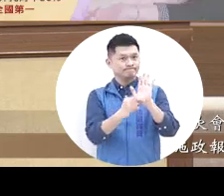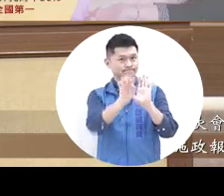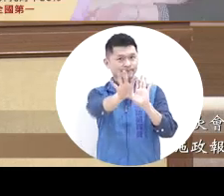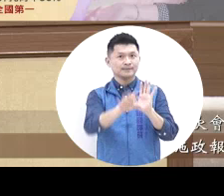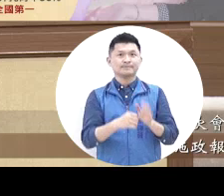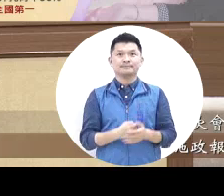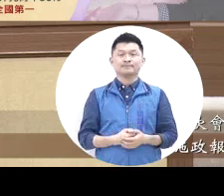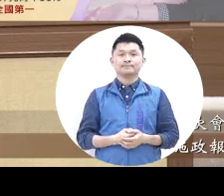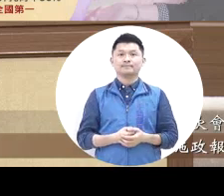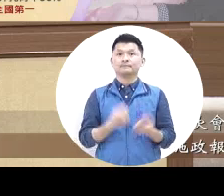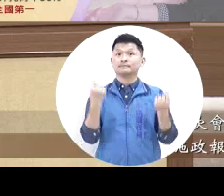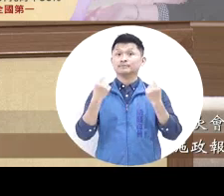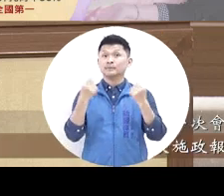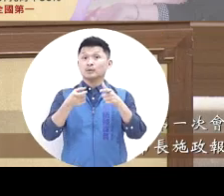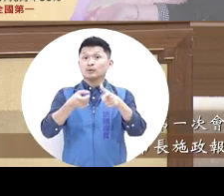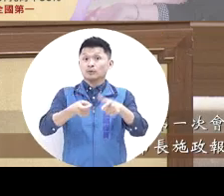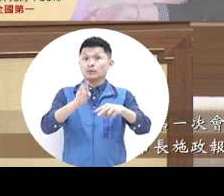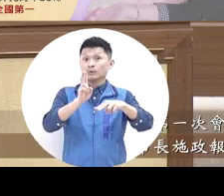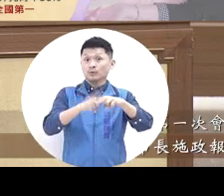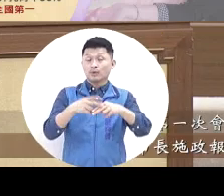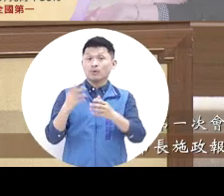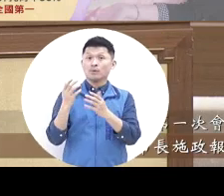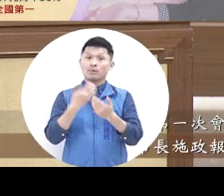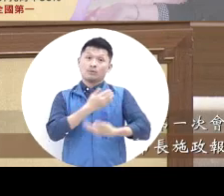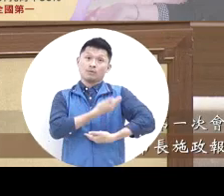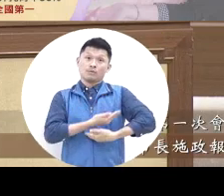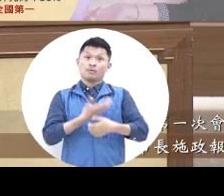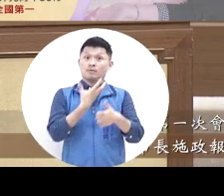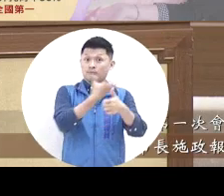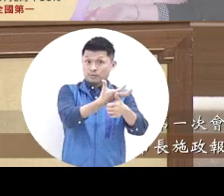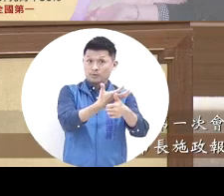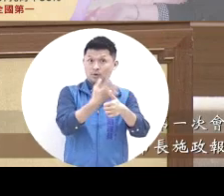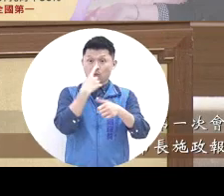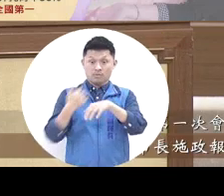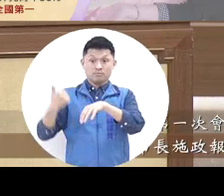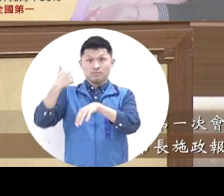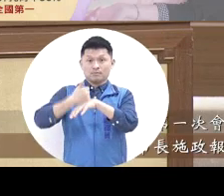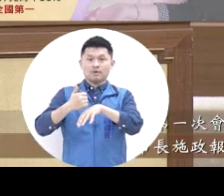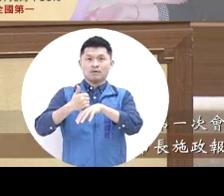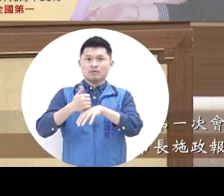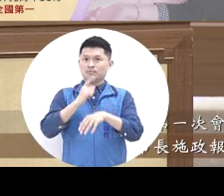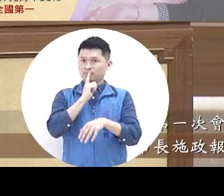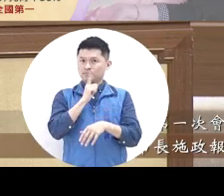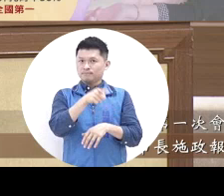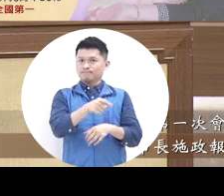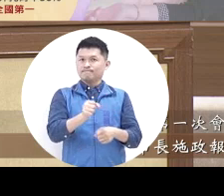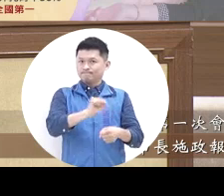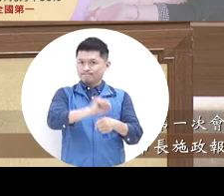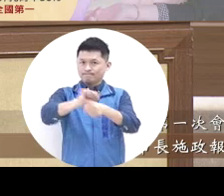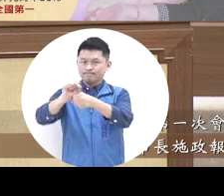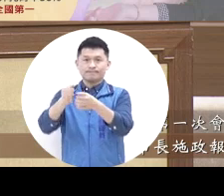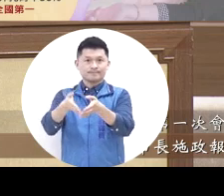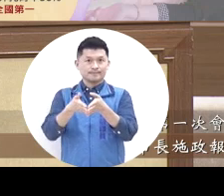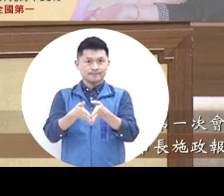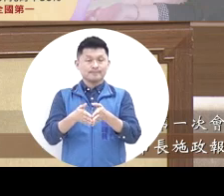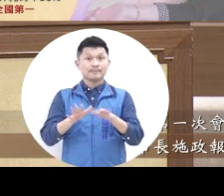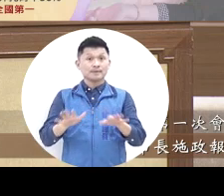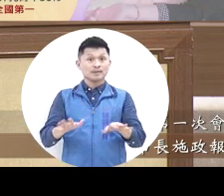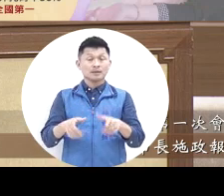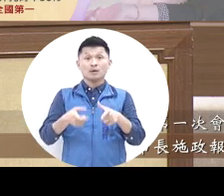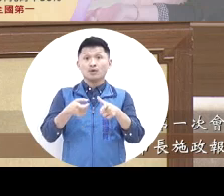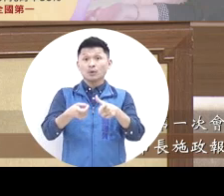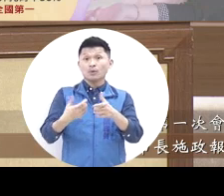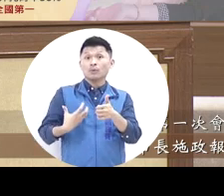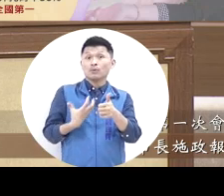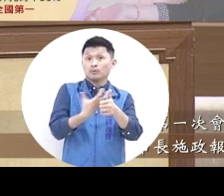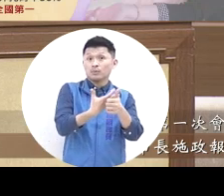我们的公共托育，我上任来就说公托一定要增备，那目前我们公托累计